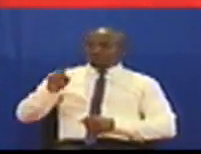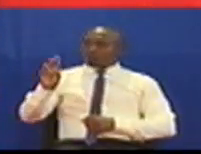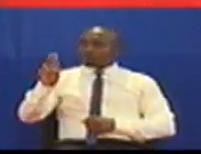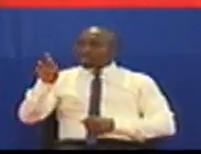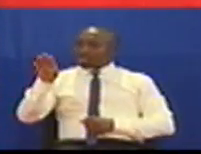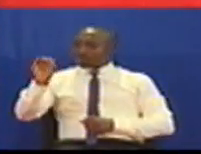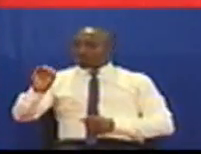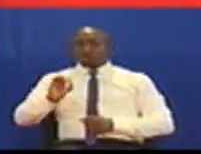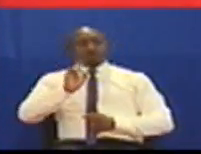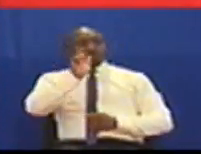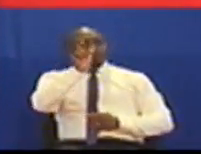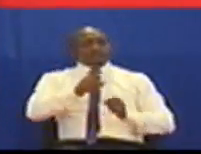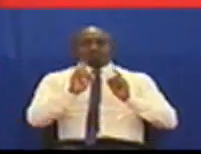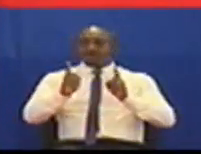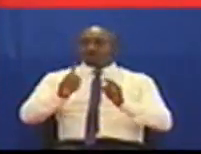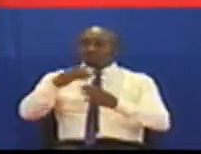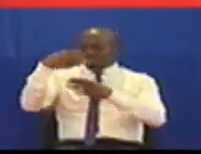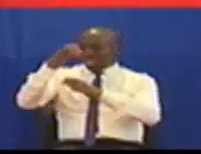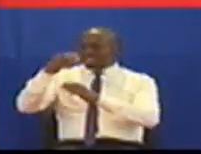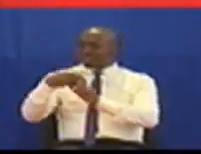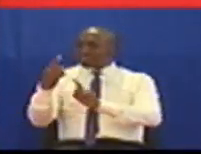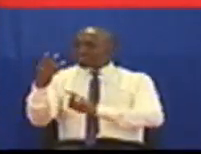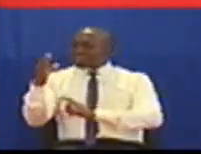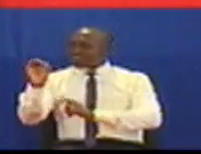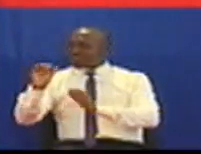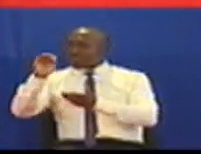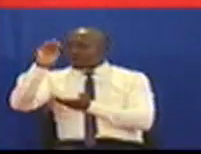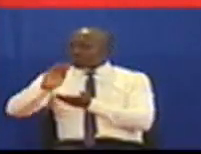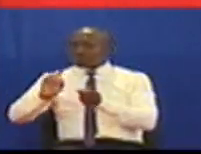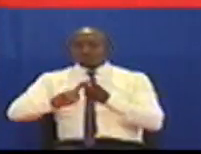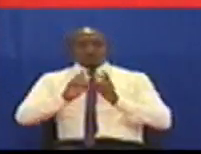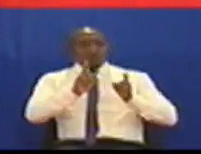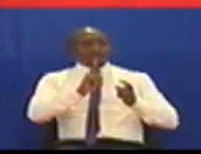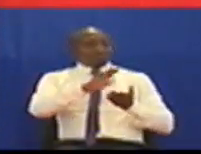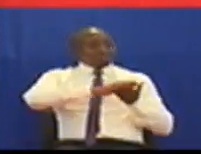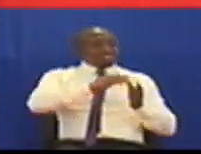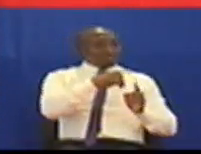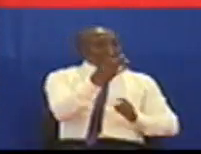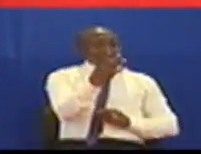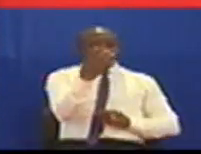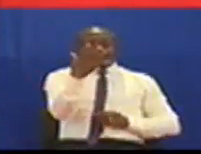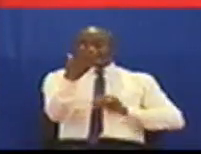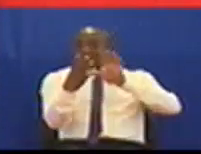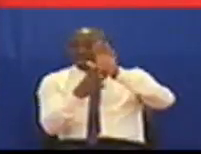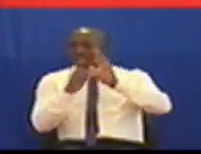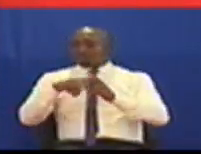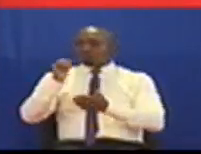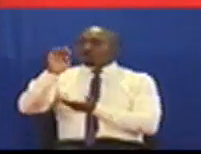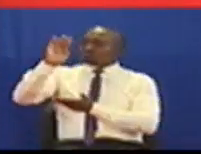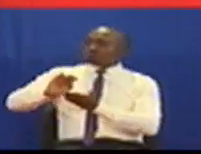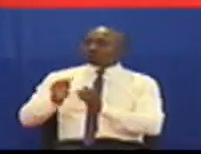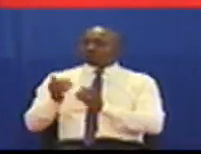walimu wa sayansi 230, tuna upungufu wa walimu wa msingi 458 tuna upungufu wa wafanyakazi katika sekta ya